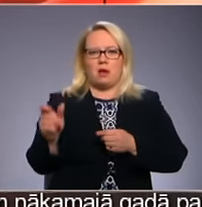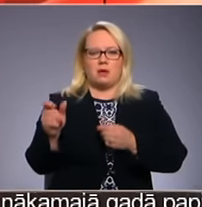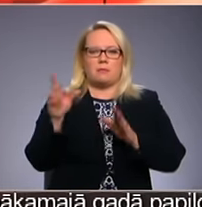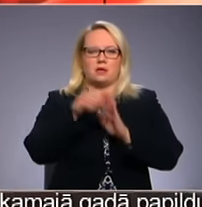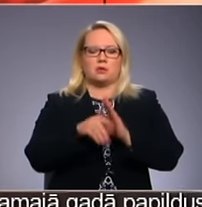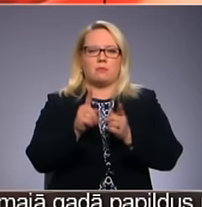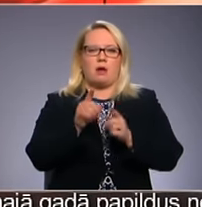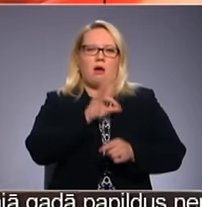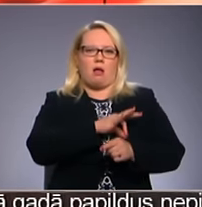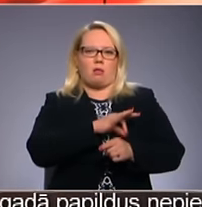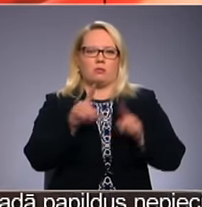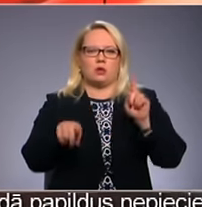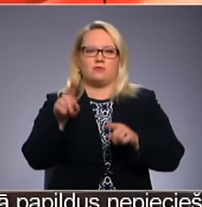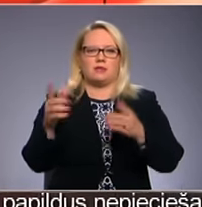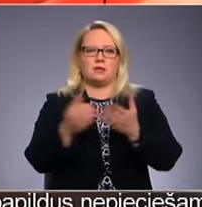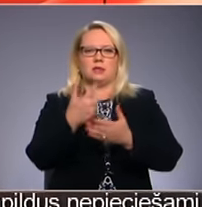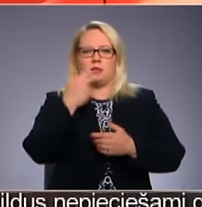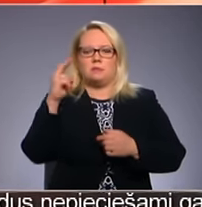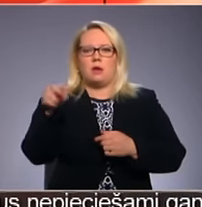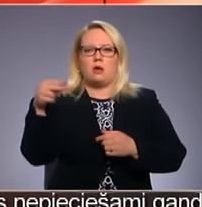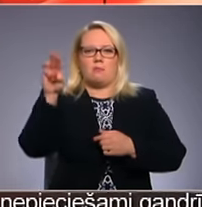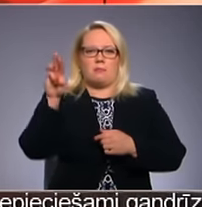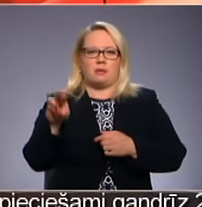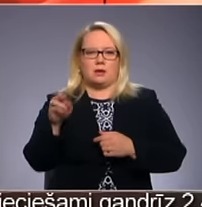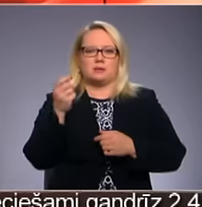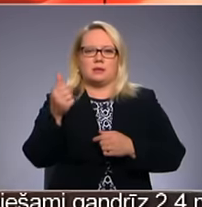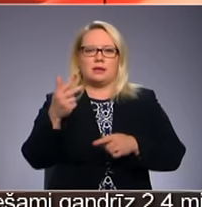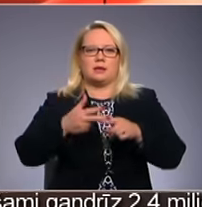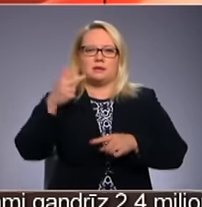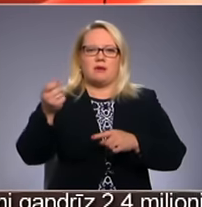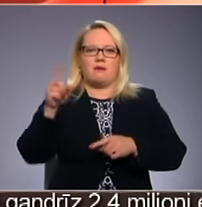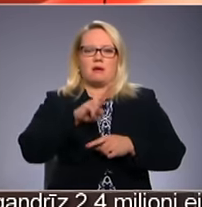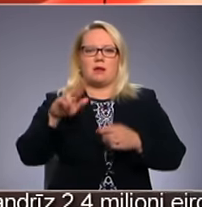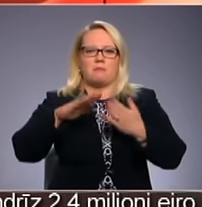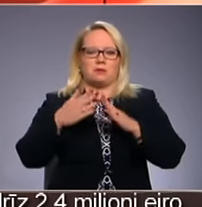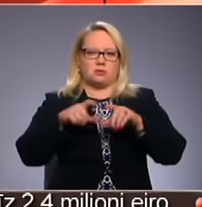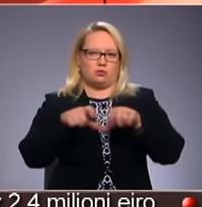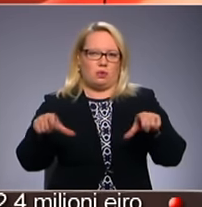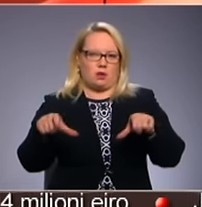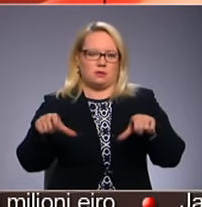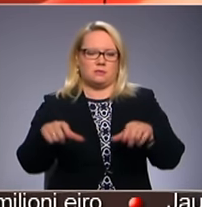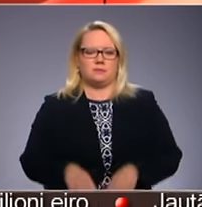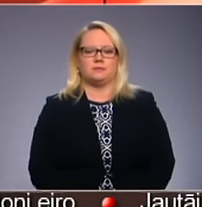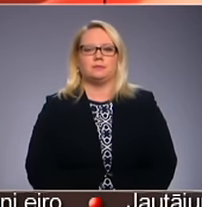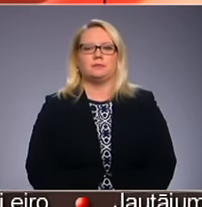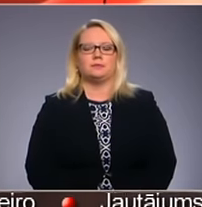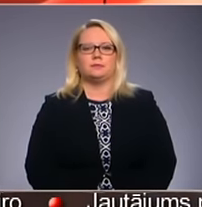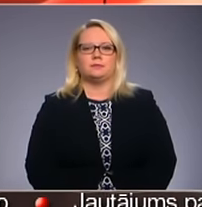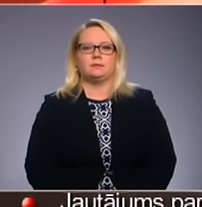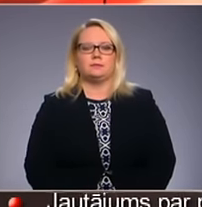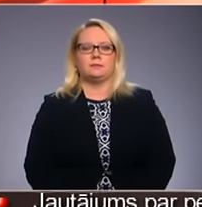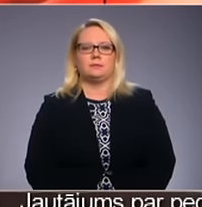ieskaitot pedagogu atalgojumu, dažreiz sasniedz pat 300 eiro mēnesī, kas ir gandrīz trīs reizes vairāk nekā pilsētas skolā. Turpina TV